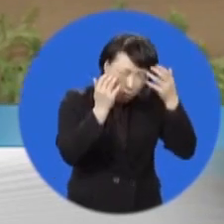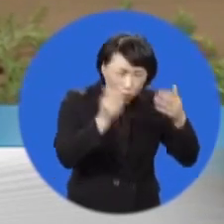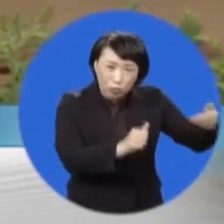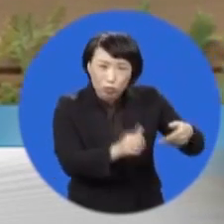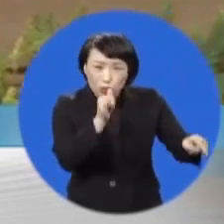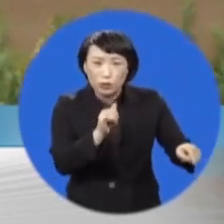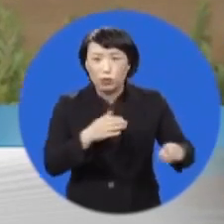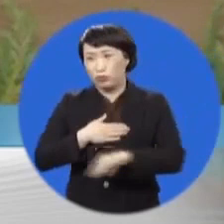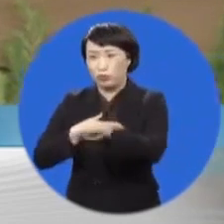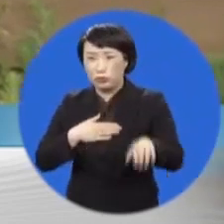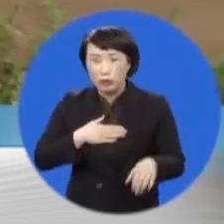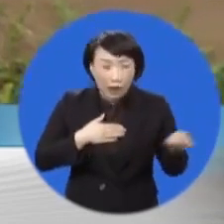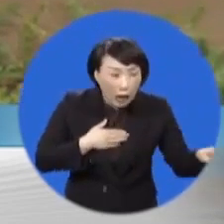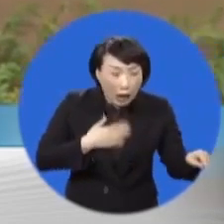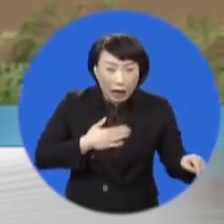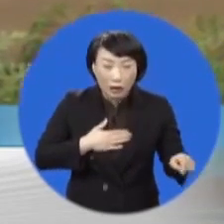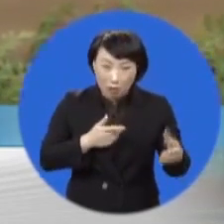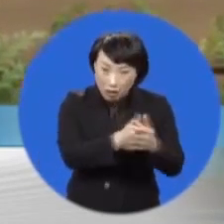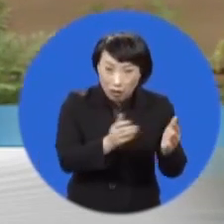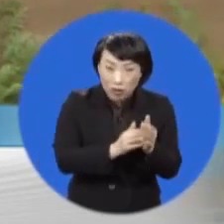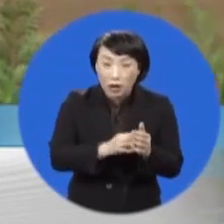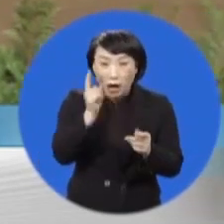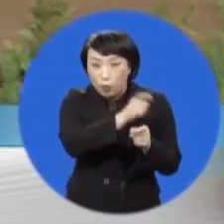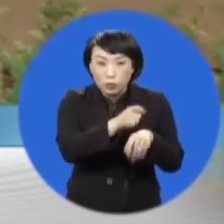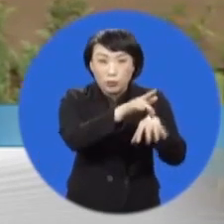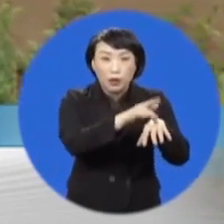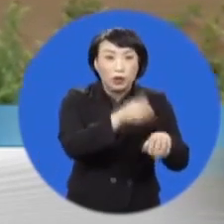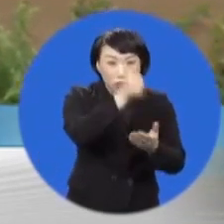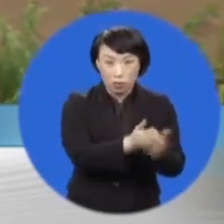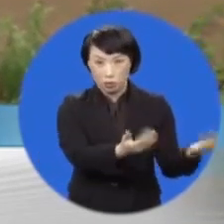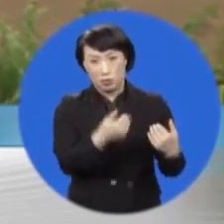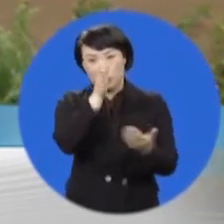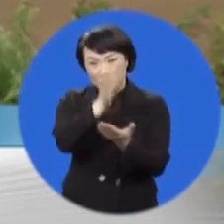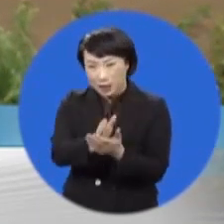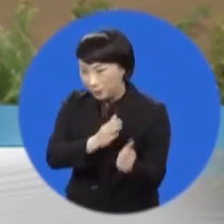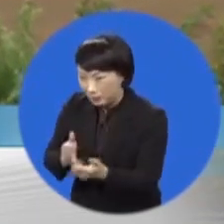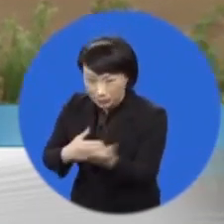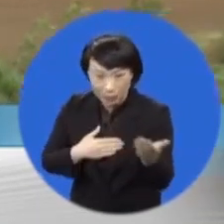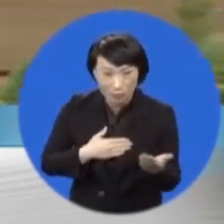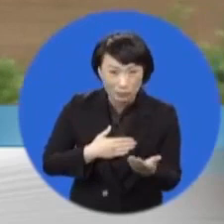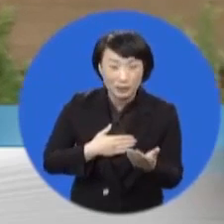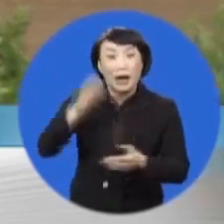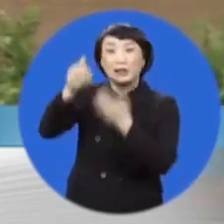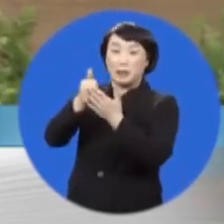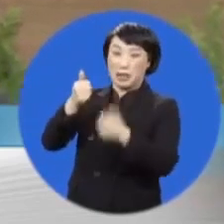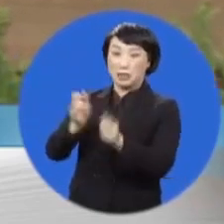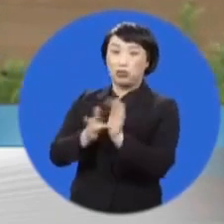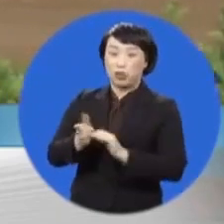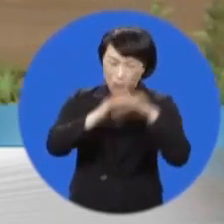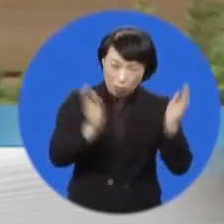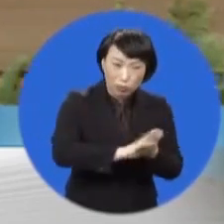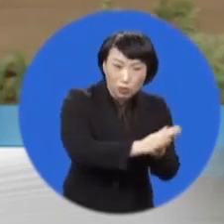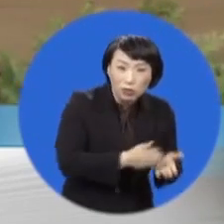하는 것이 우리 연체 할 때 죽어 또 악한 온수와 체는 수용 하지 말자 예 사람이야 둔 인 유래